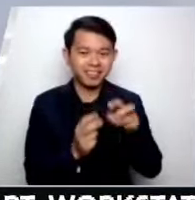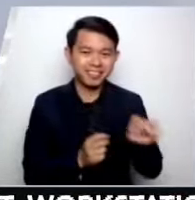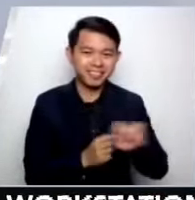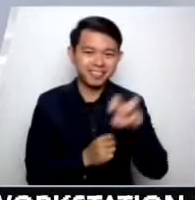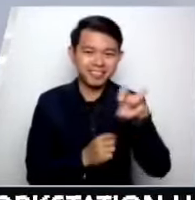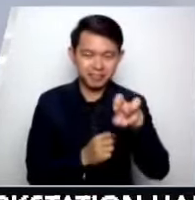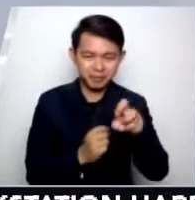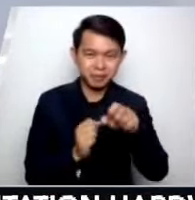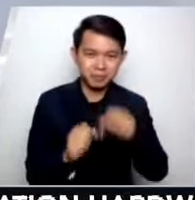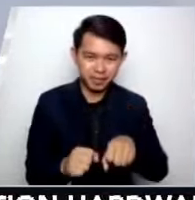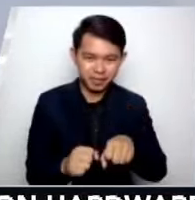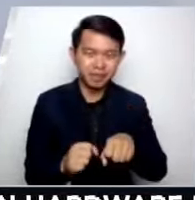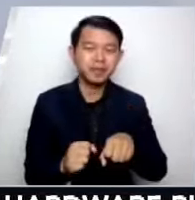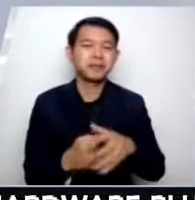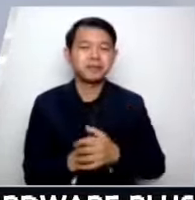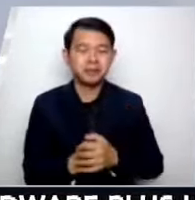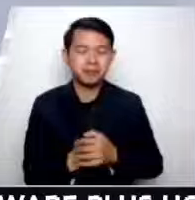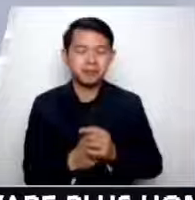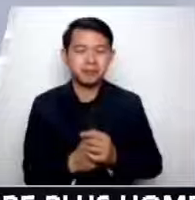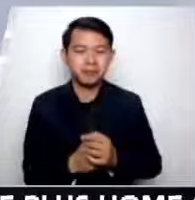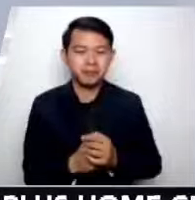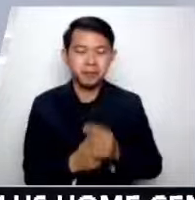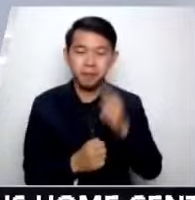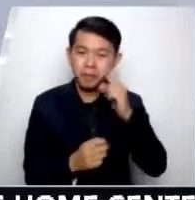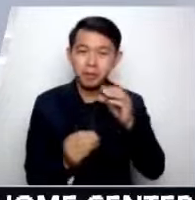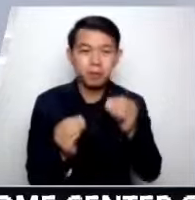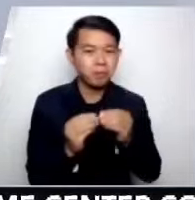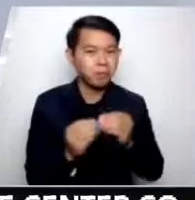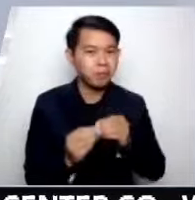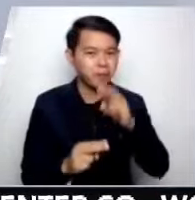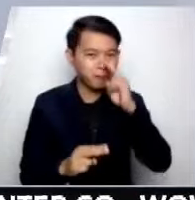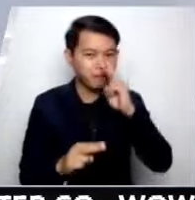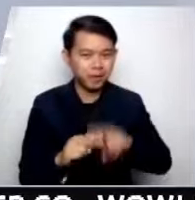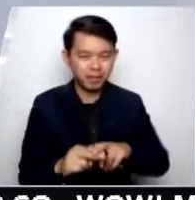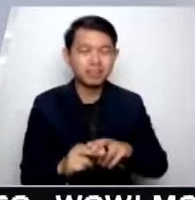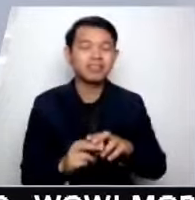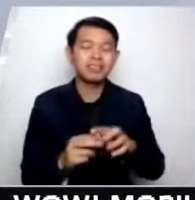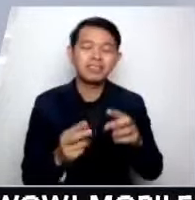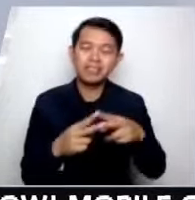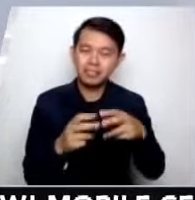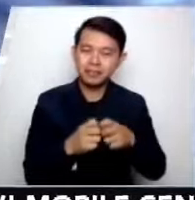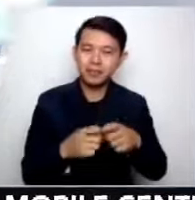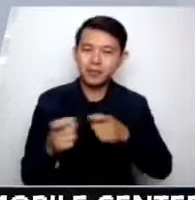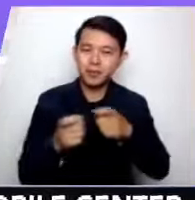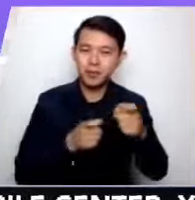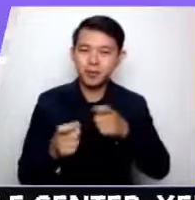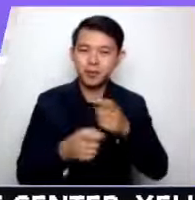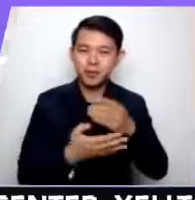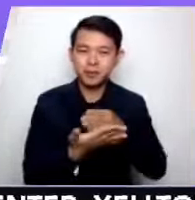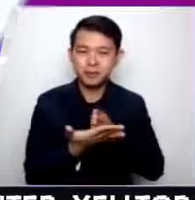City para sure ang fun kahit on a budget. G, tayo riyan kasama si Joseph Moro.